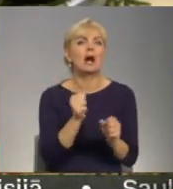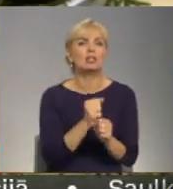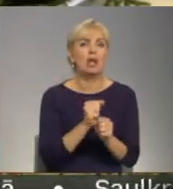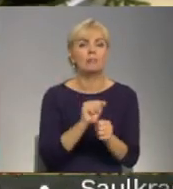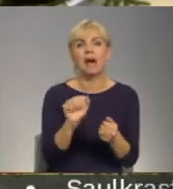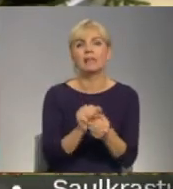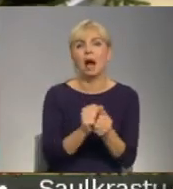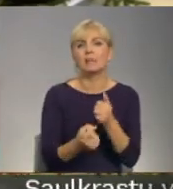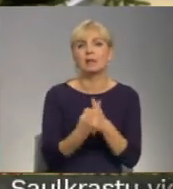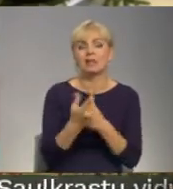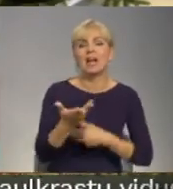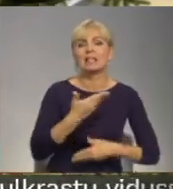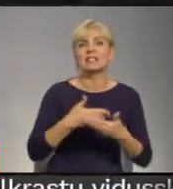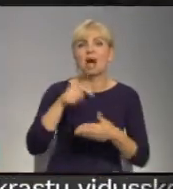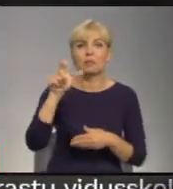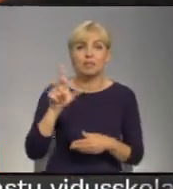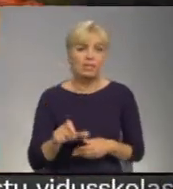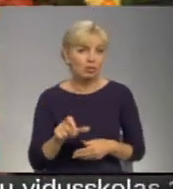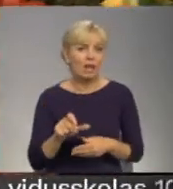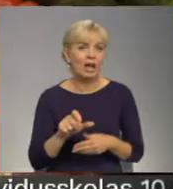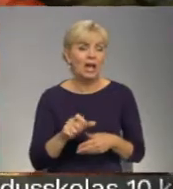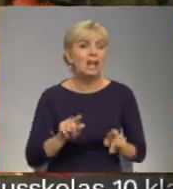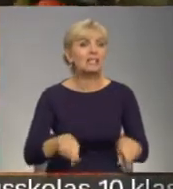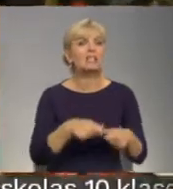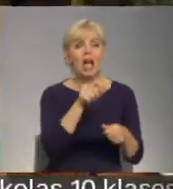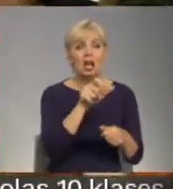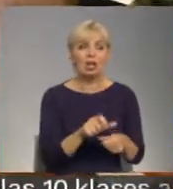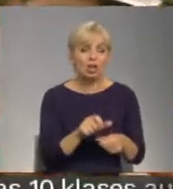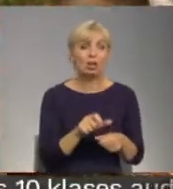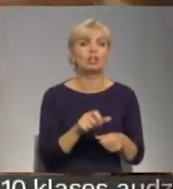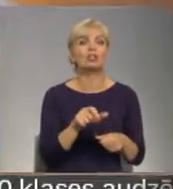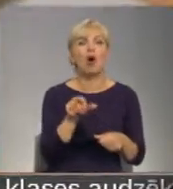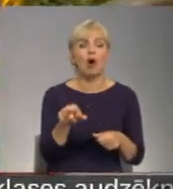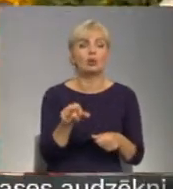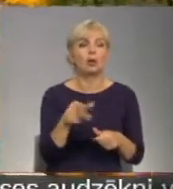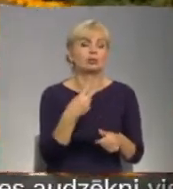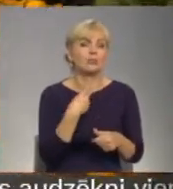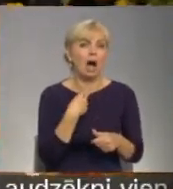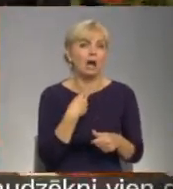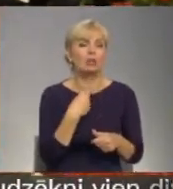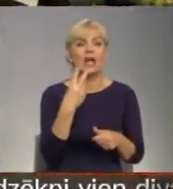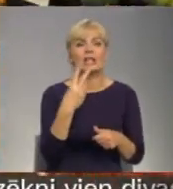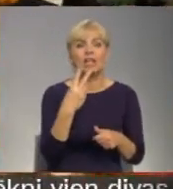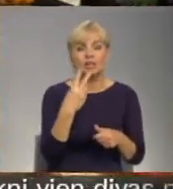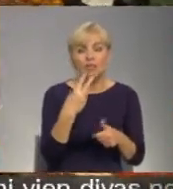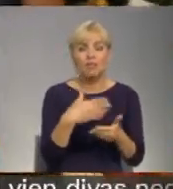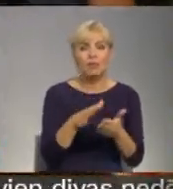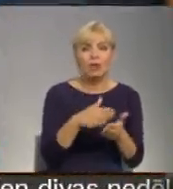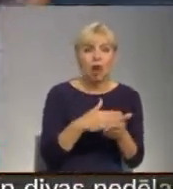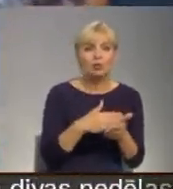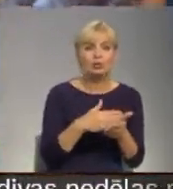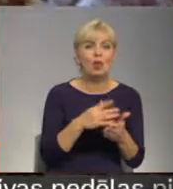dabas sadarbībā ar cilvēku. Savukārt selekcionārs Valdis Pūliņš pārsteidz ar plaši divu krāsu un svītraino tomātu